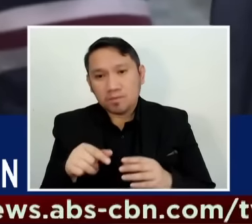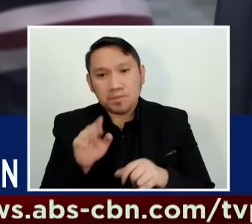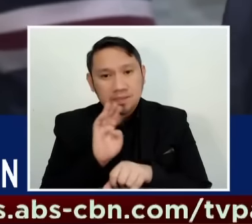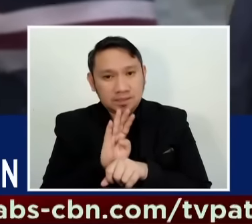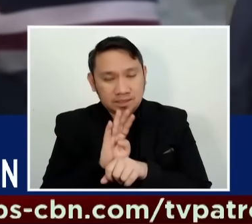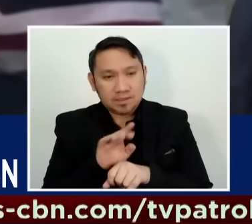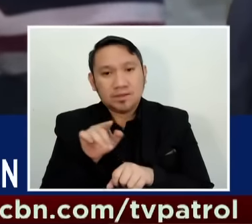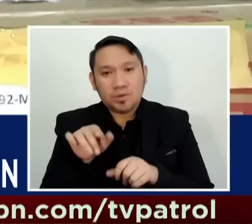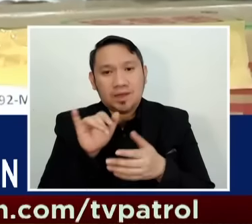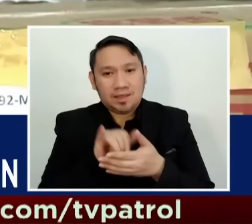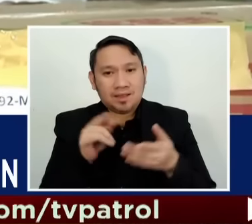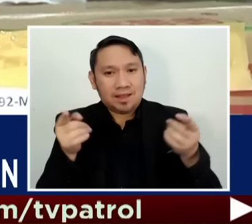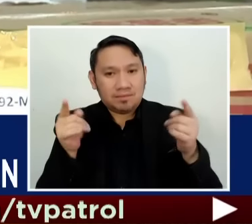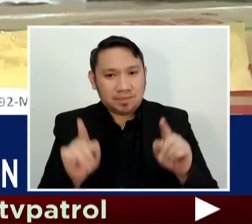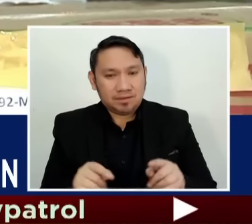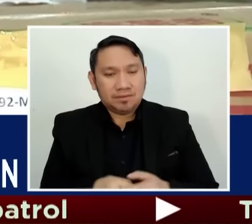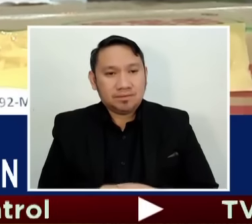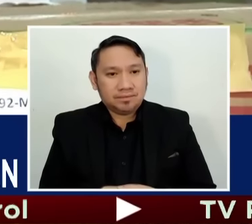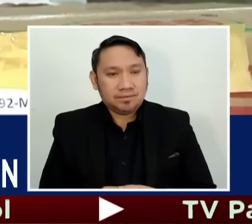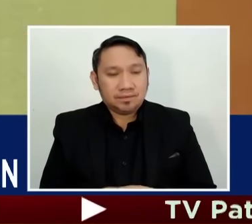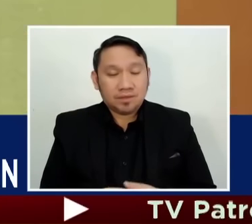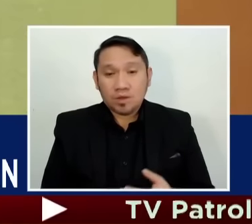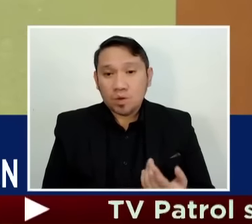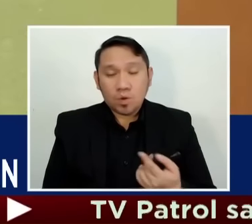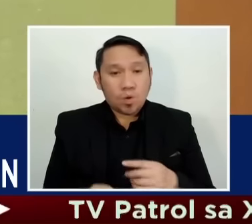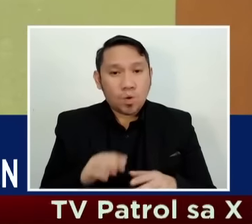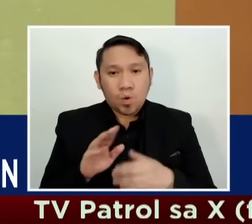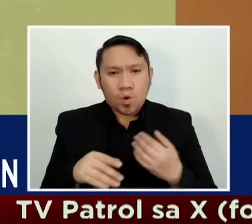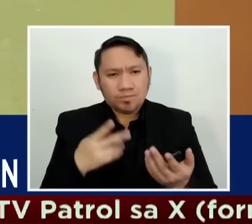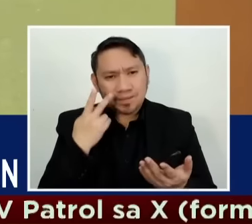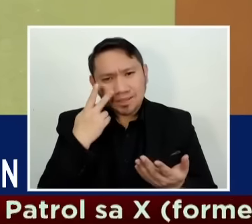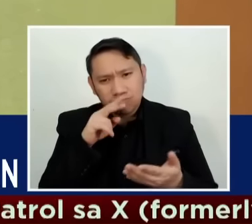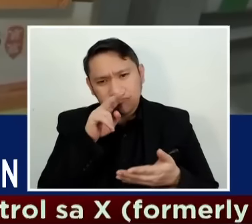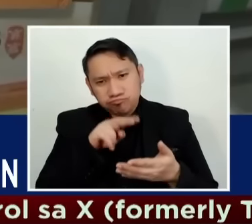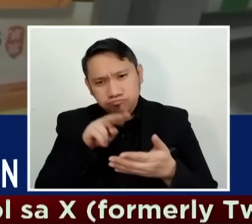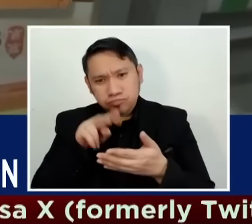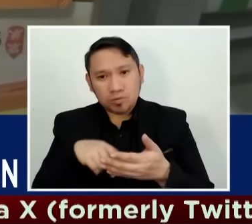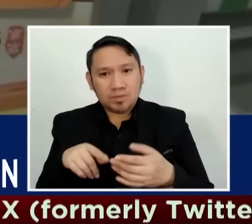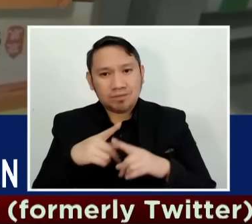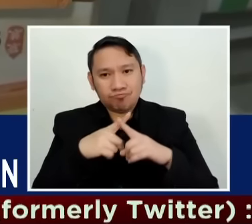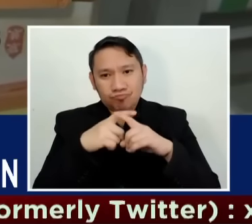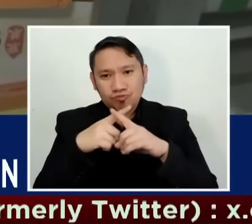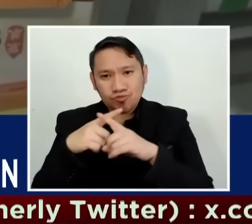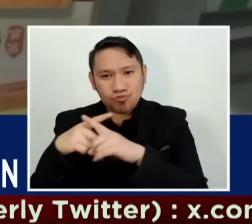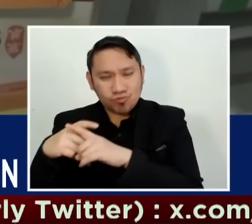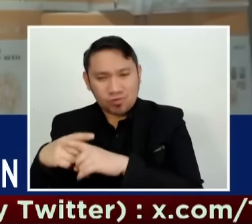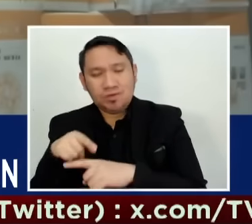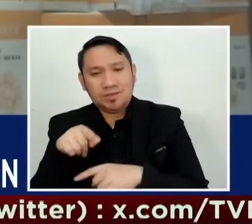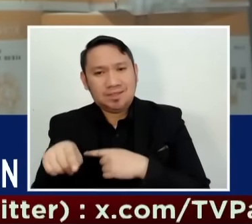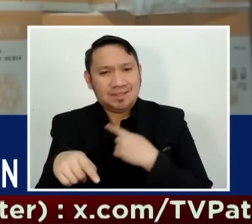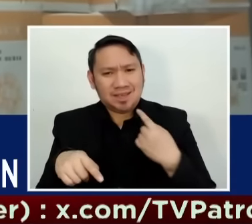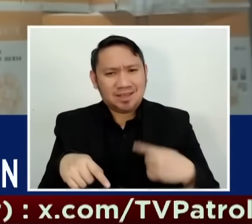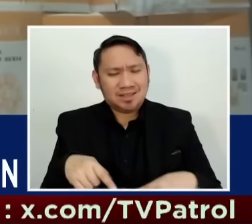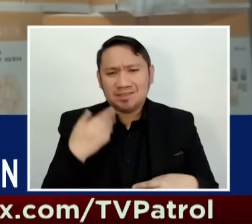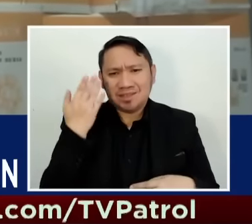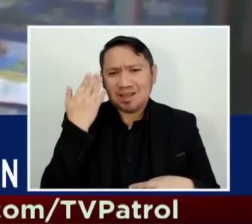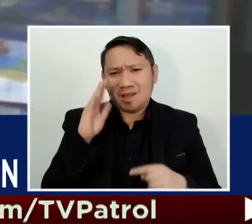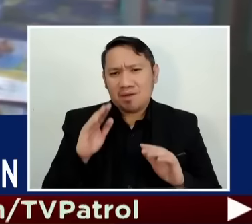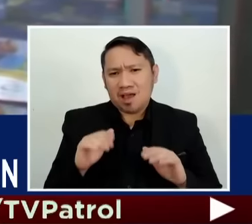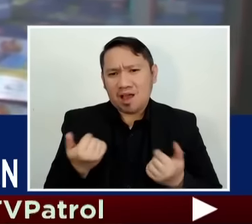doon nangyayari ang transaksyon. Puro Chinese markings ang napansin sa mga kahon ng karne. Hindi pa malinaw kung paano ito nakapasok sa